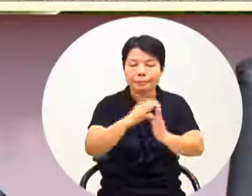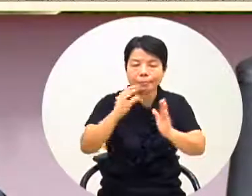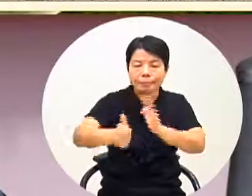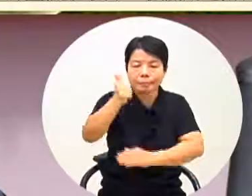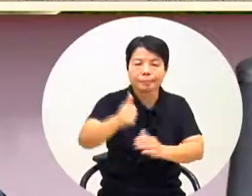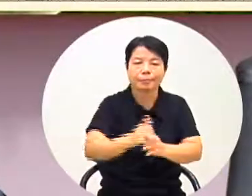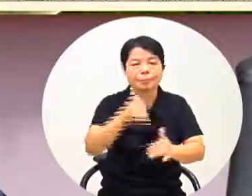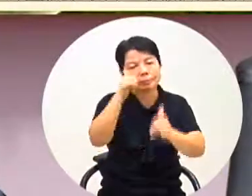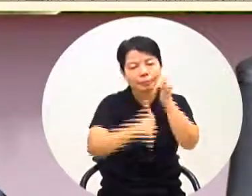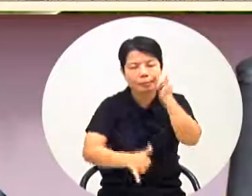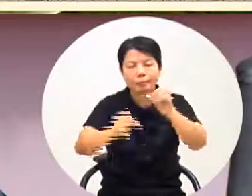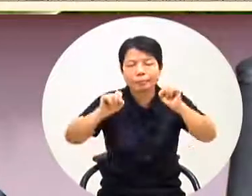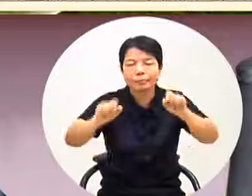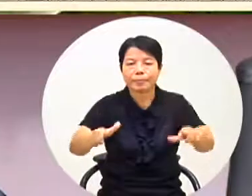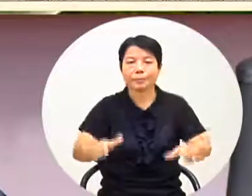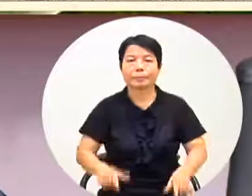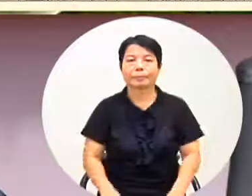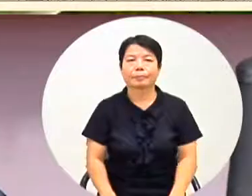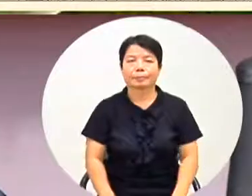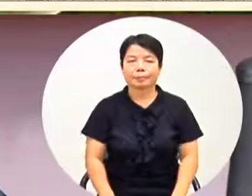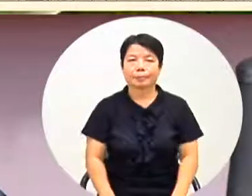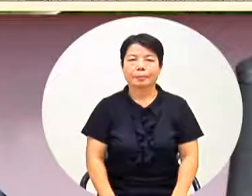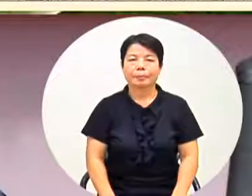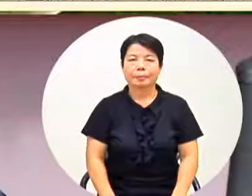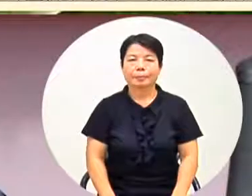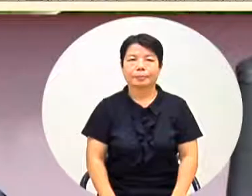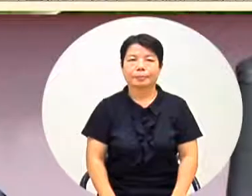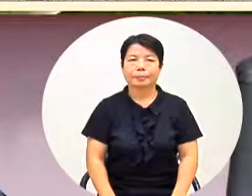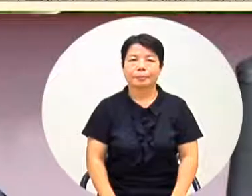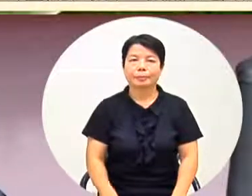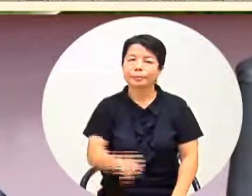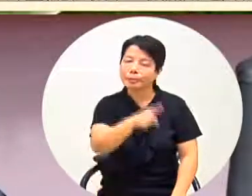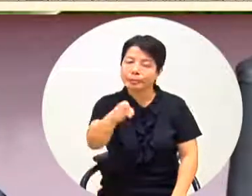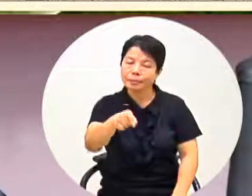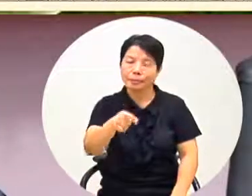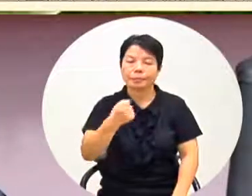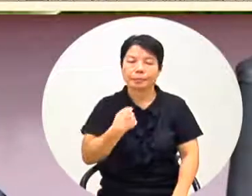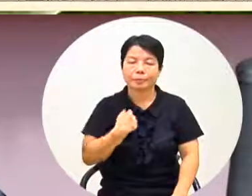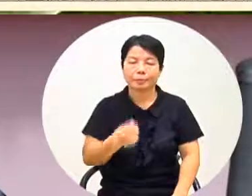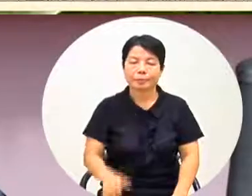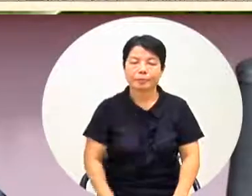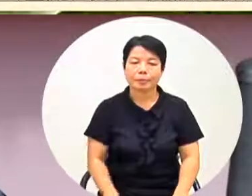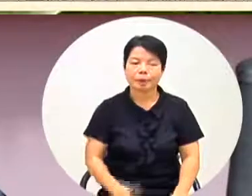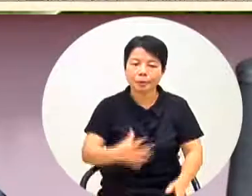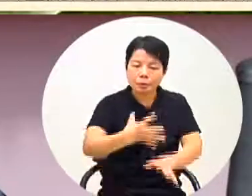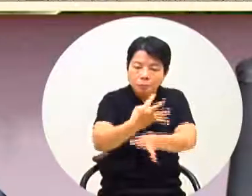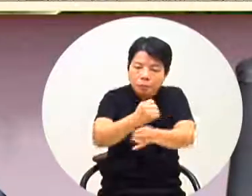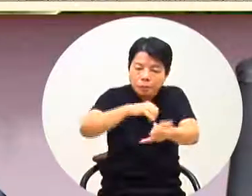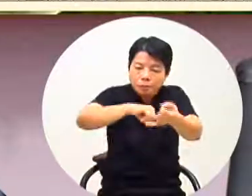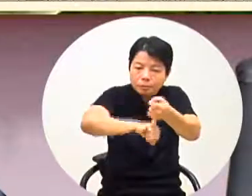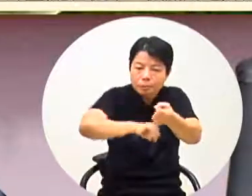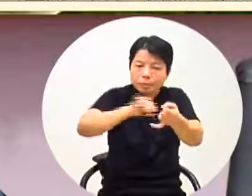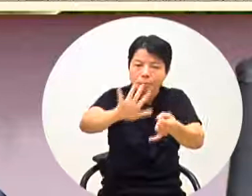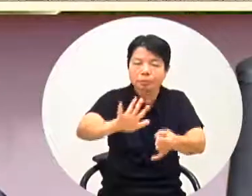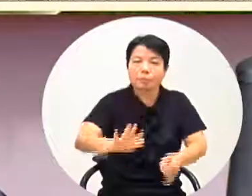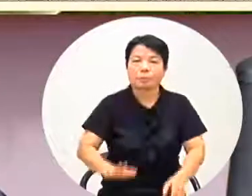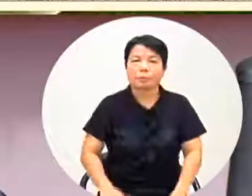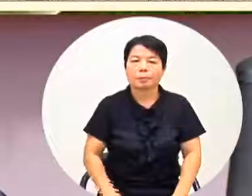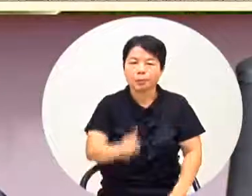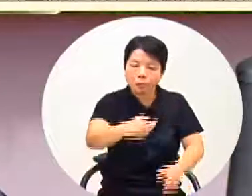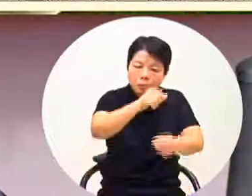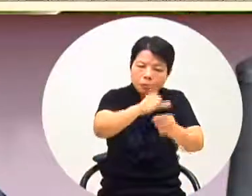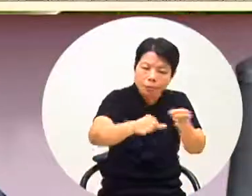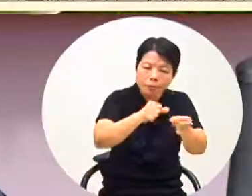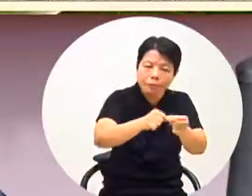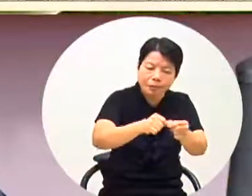的关系，好，还有再来就是，哎，我们知道你那时候是有约定日期的，就是讲，哎，这可能五当年还